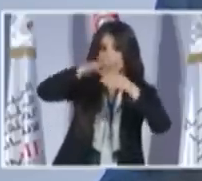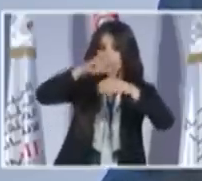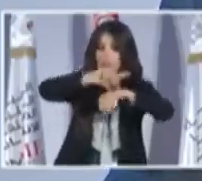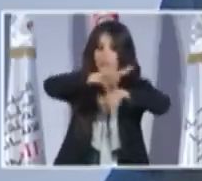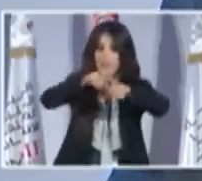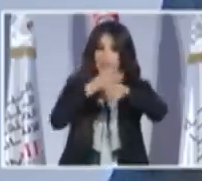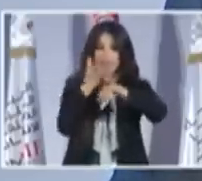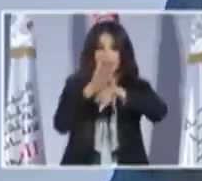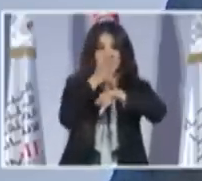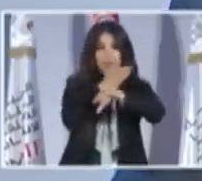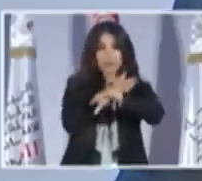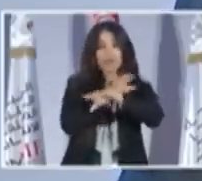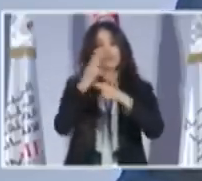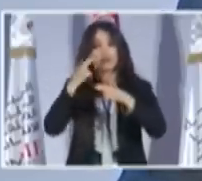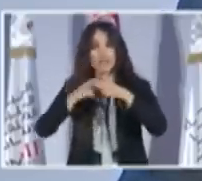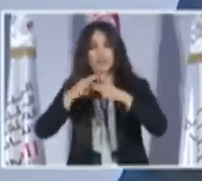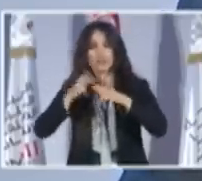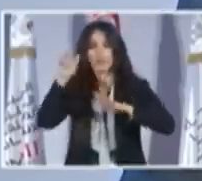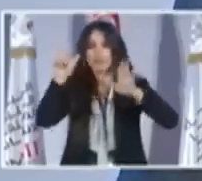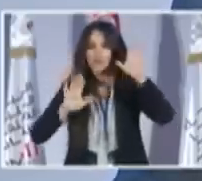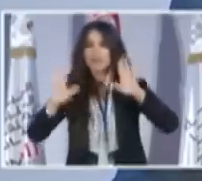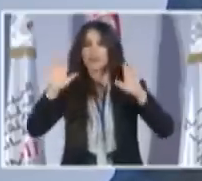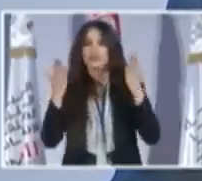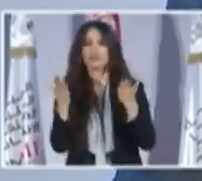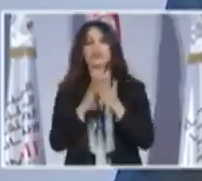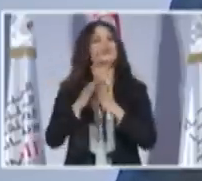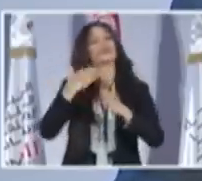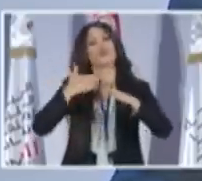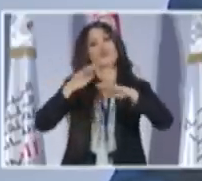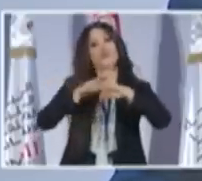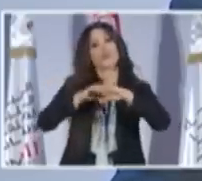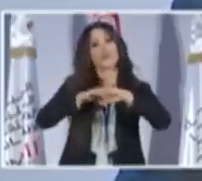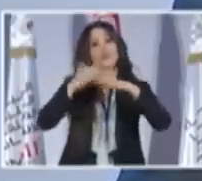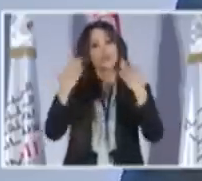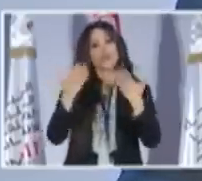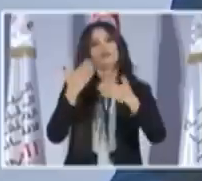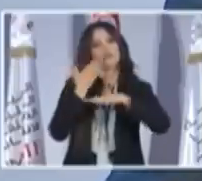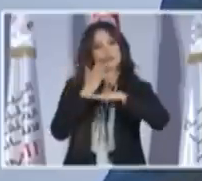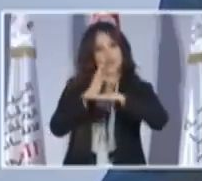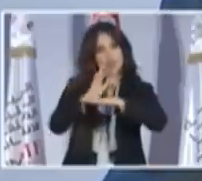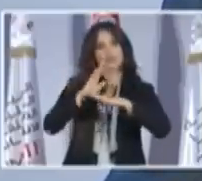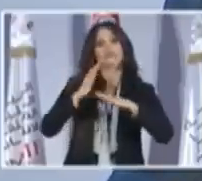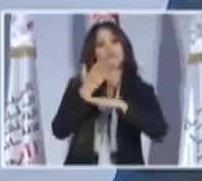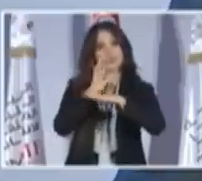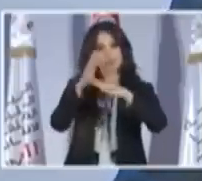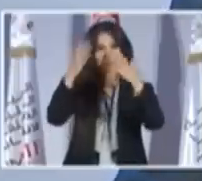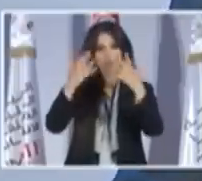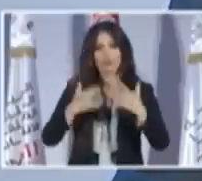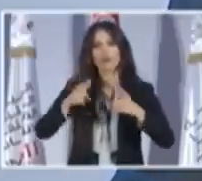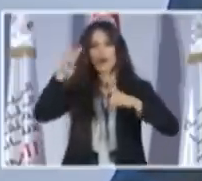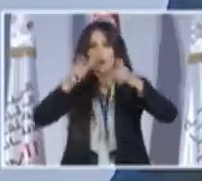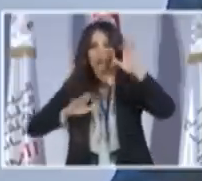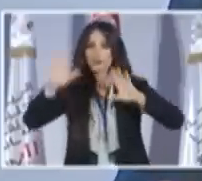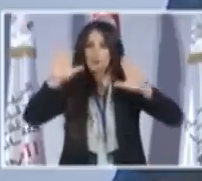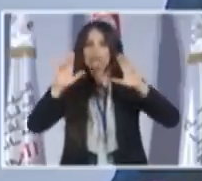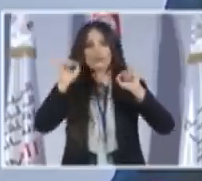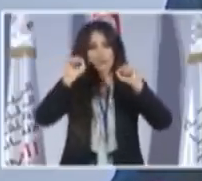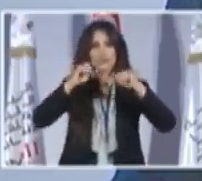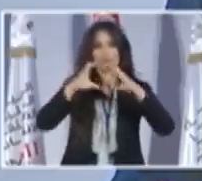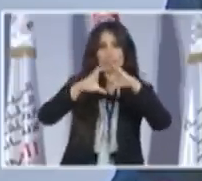اسماء المترشحين يمكن ه هذا الموضوع في الممكن ارقام او من بعض المترشحين معهم